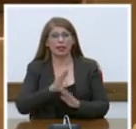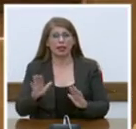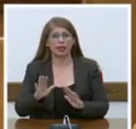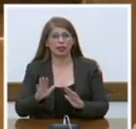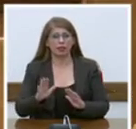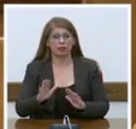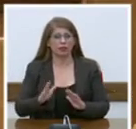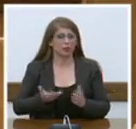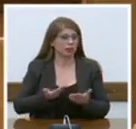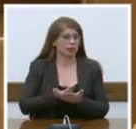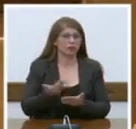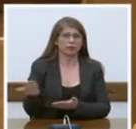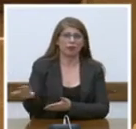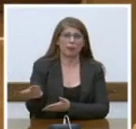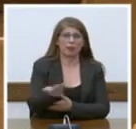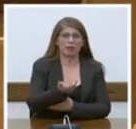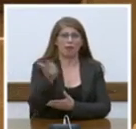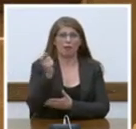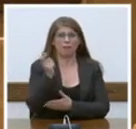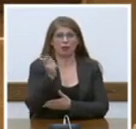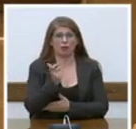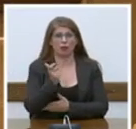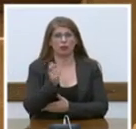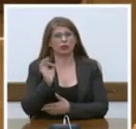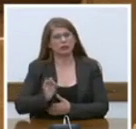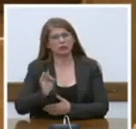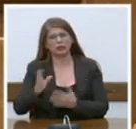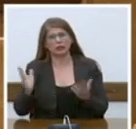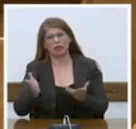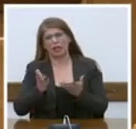στην επαιτία των επιδομάτων και των κάθε λογής πας.